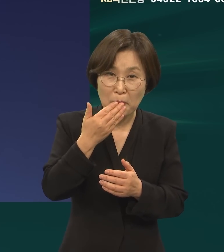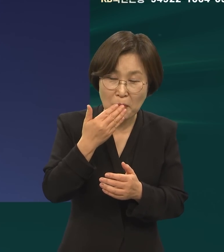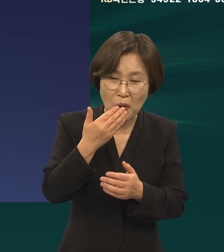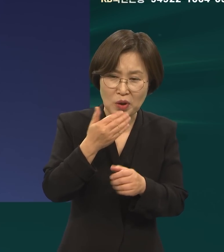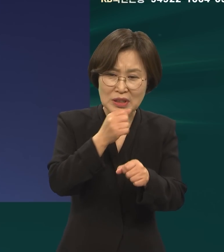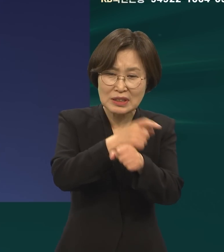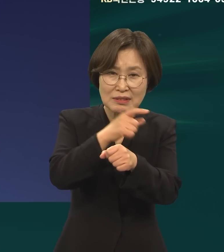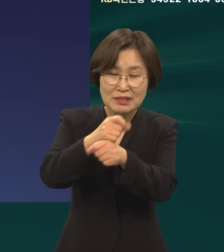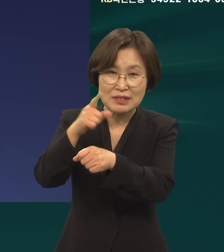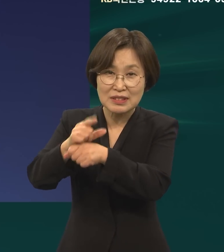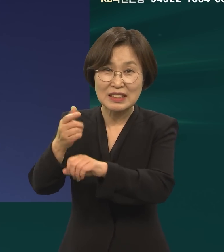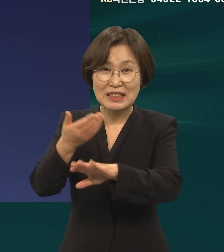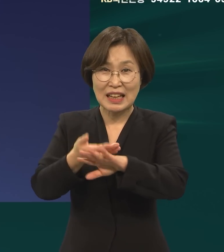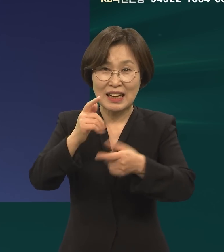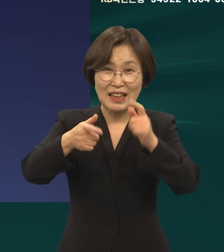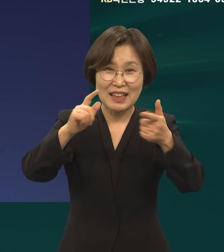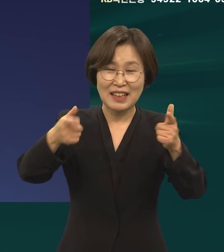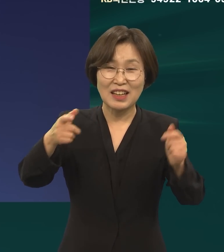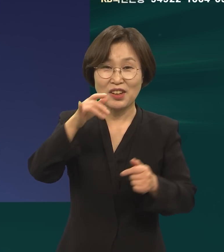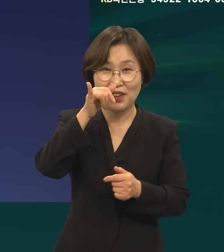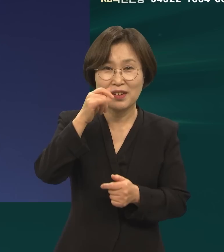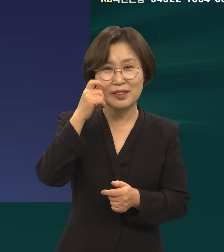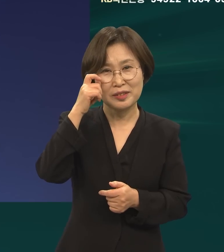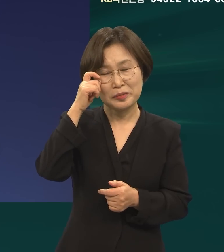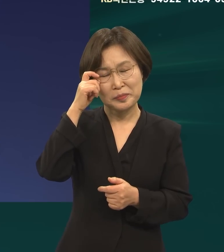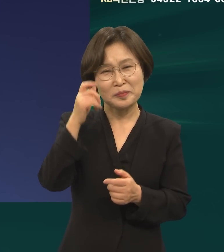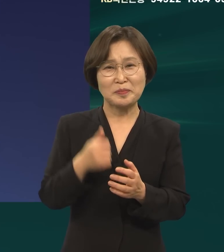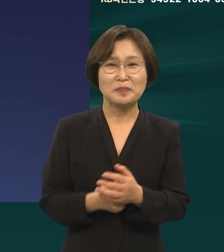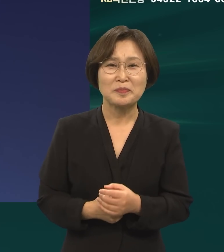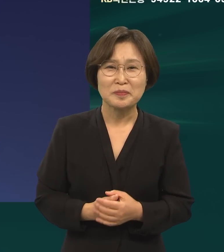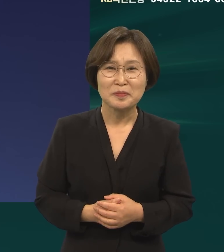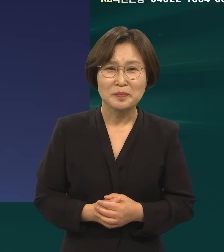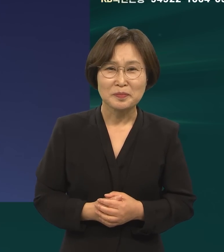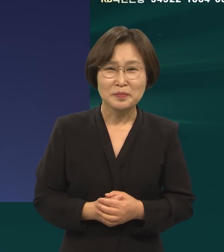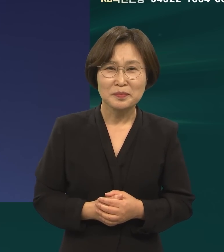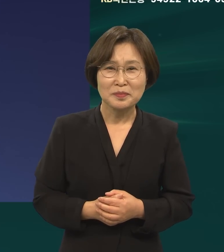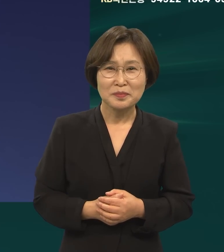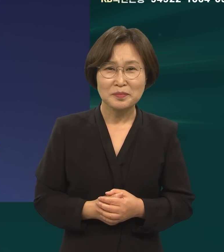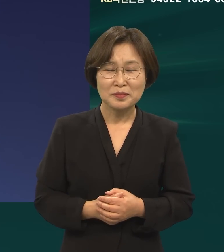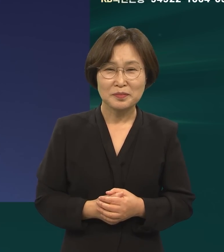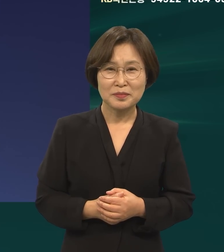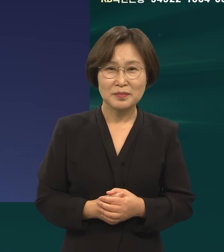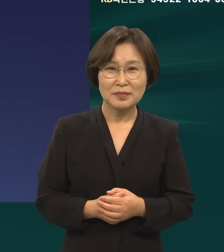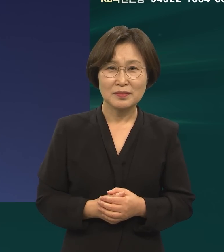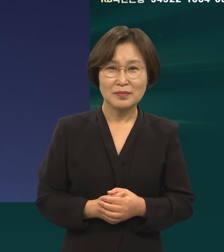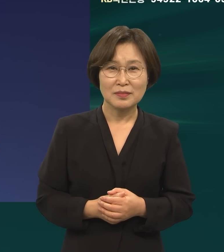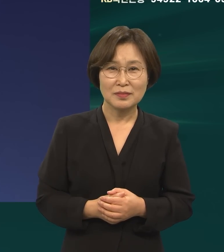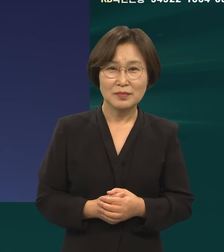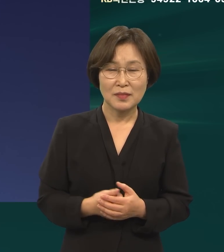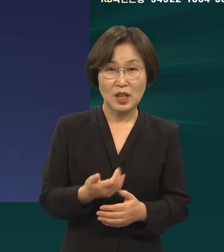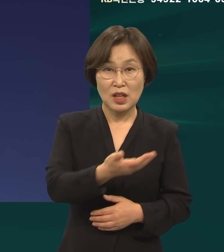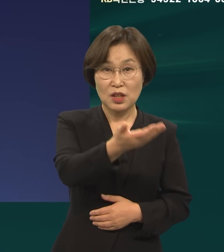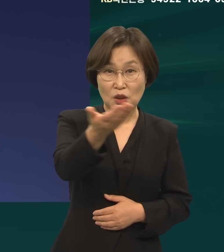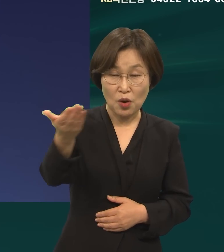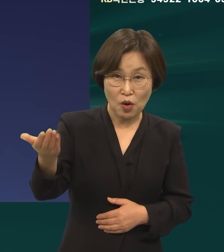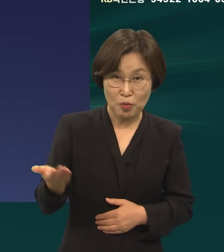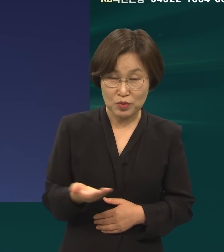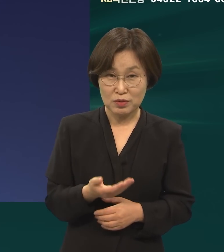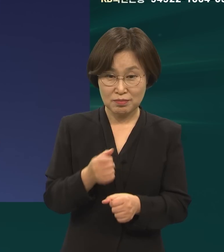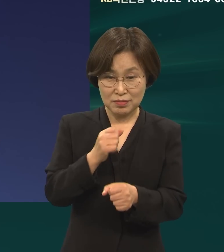건강하게 살겠다고 먹는 거 하면 가려서 드시는 분들 꽤 있잖아요. 하세요. 괜찮아요. 그것도 뭐. 근데 여러분은 무슨